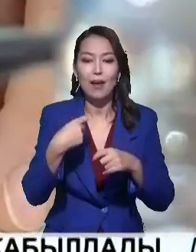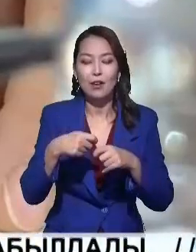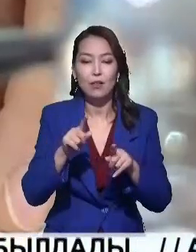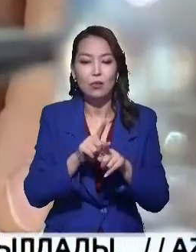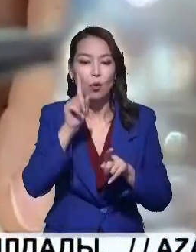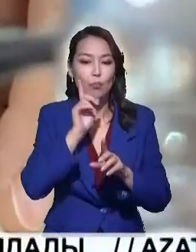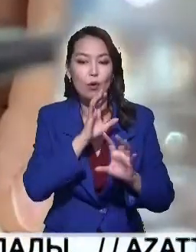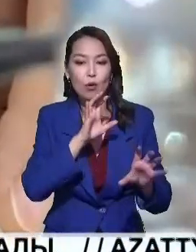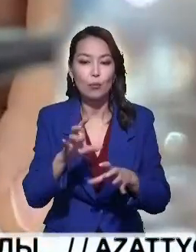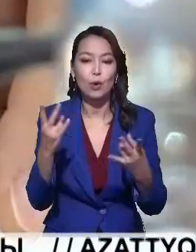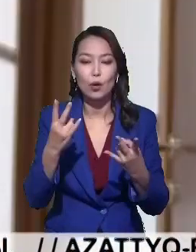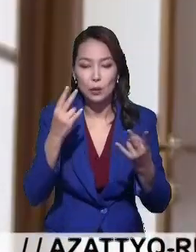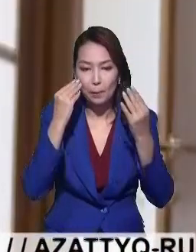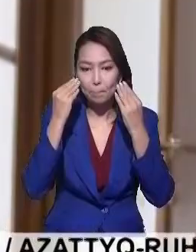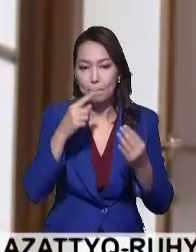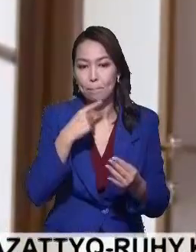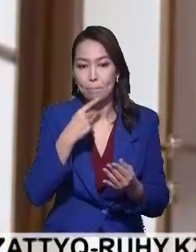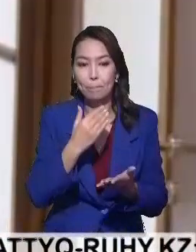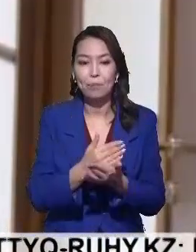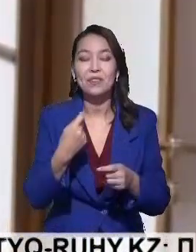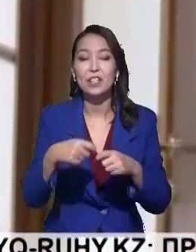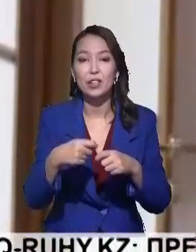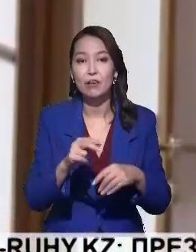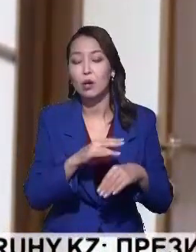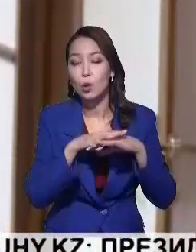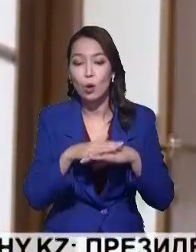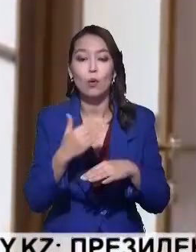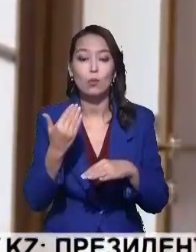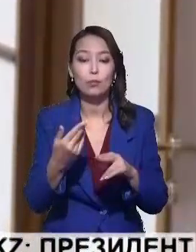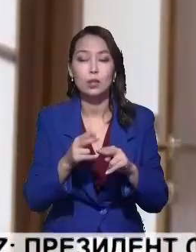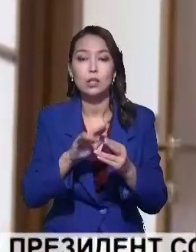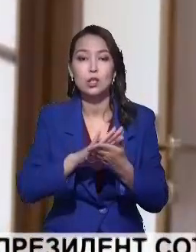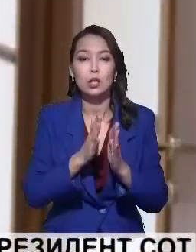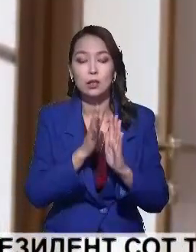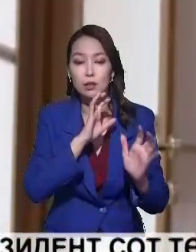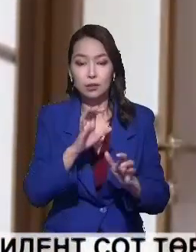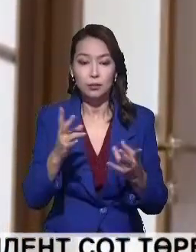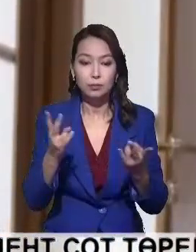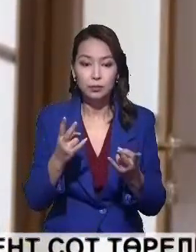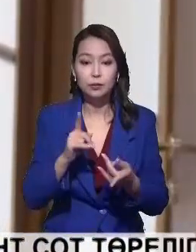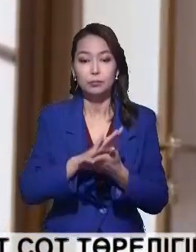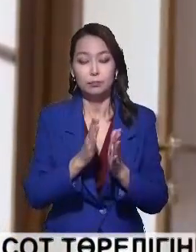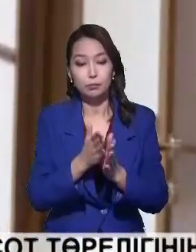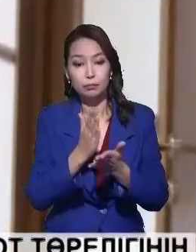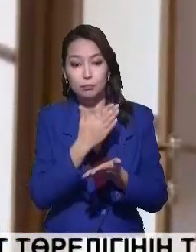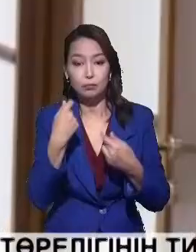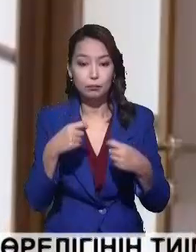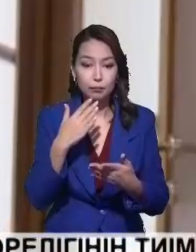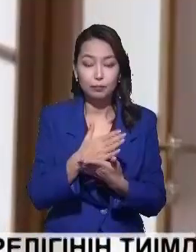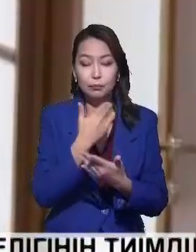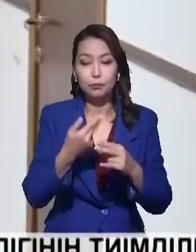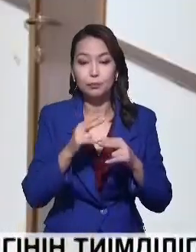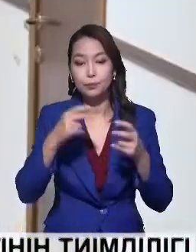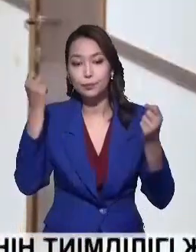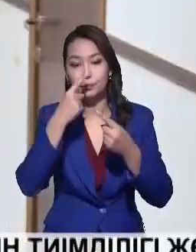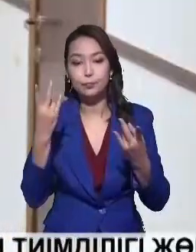климат қарастыру керек, дейді сарапшылар. Инвестиция тарту үшін оған жағдай жасау керек. Жағдай бар ма, жағдай жоқ па, осы жерде бәрі айтады.